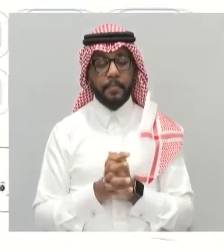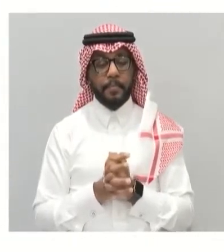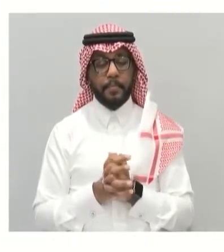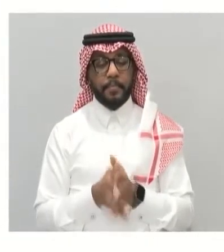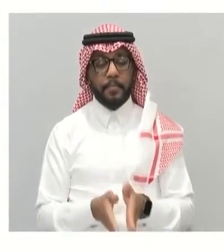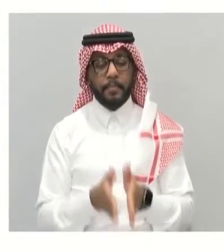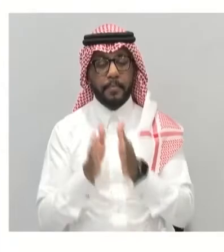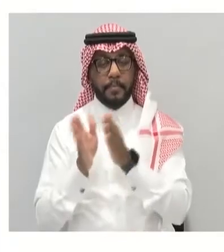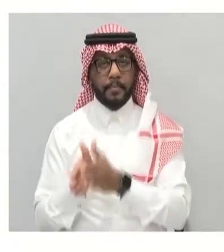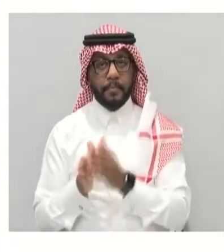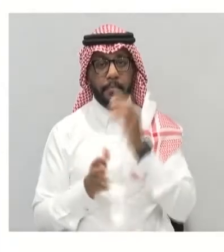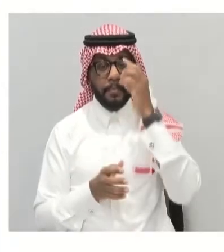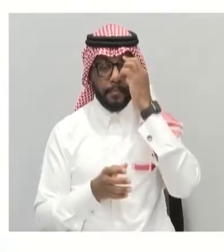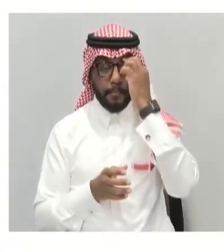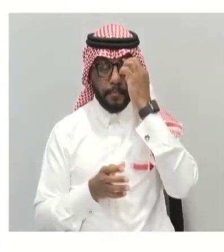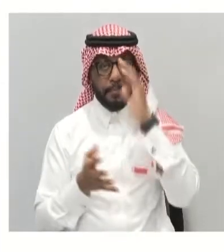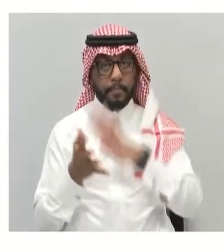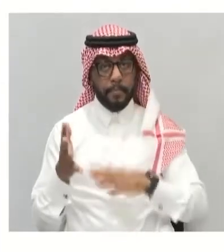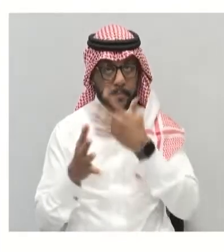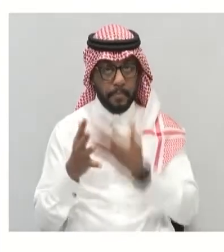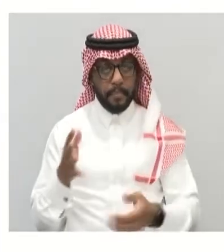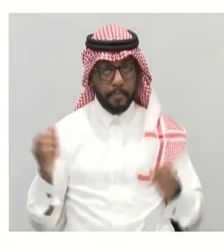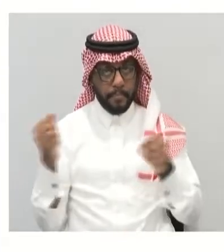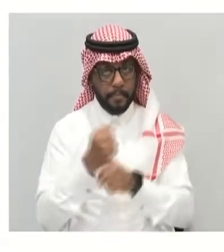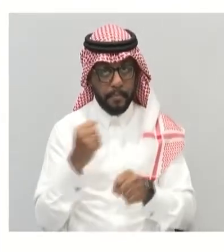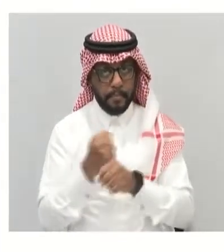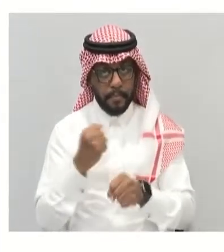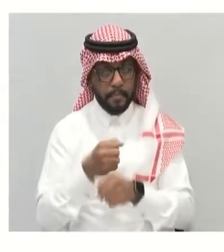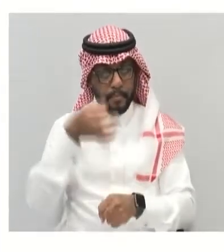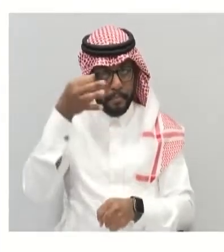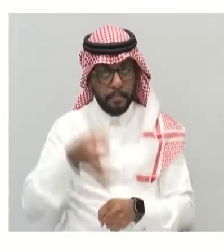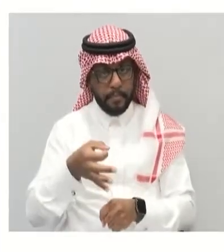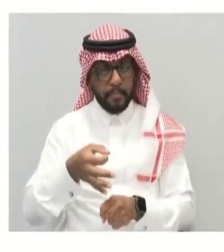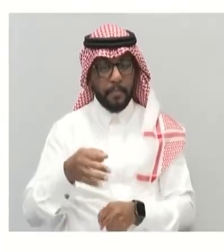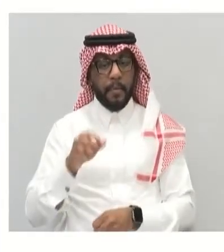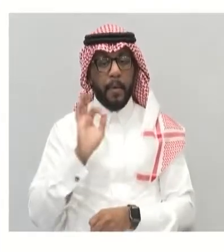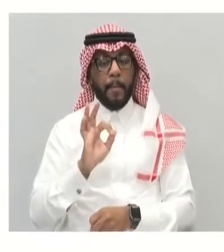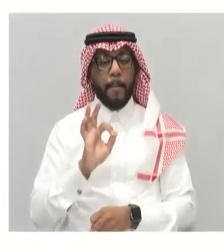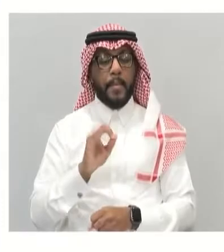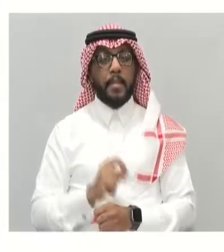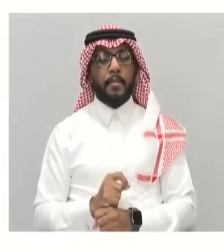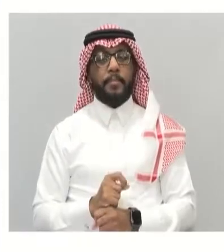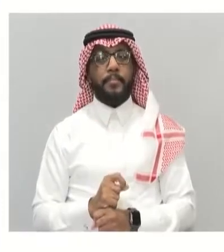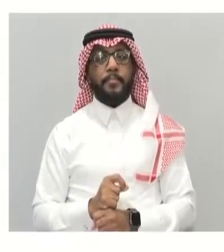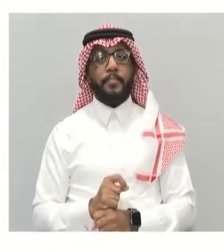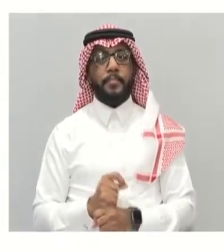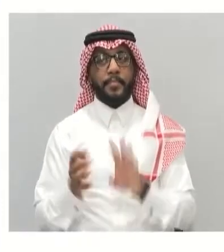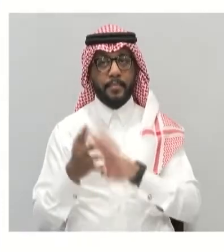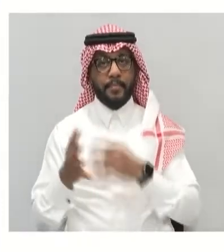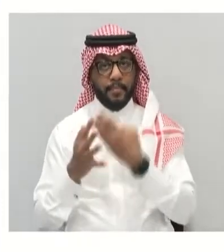السابقه بعد ذلك اطبق اقرا الامثله الاتيه واجيب عن المطلوب في